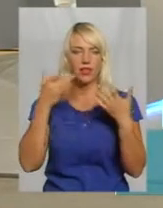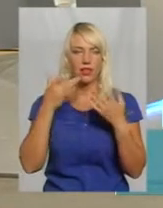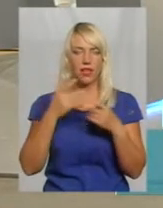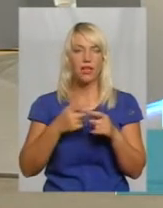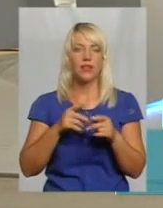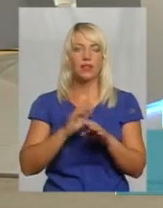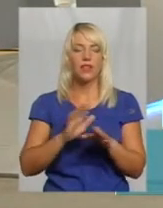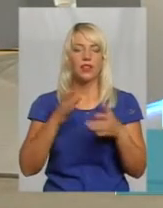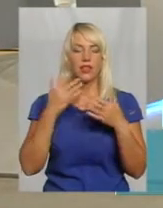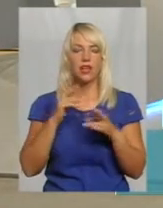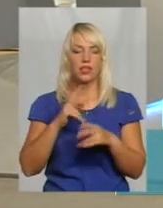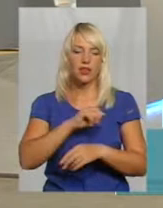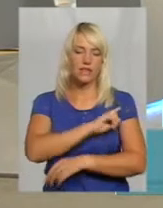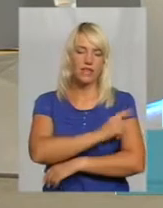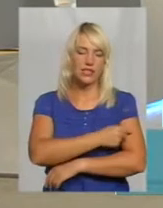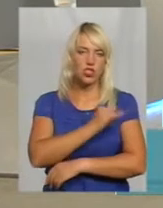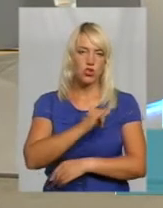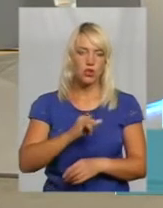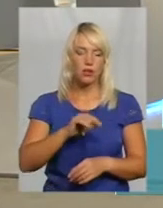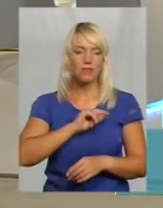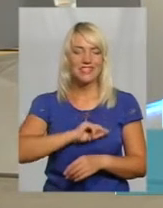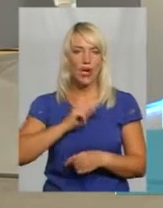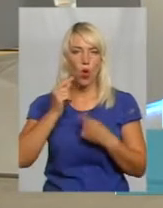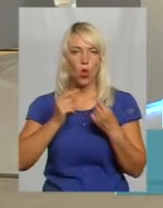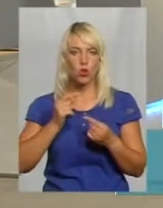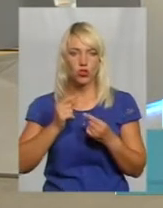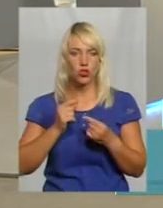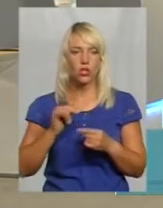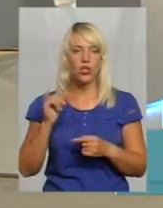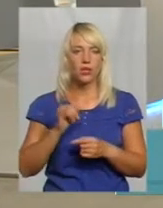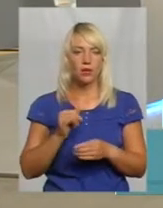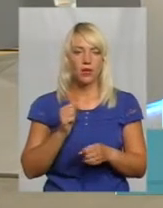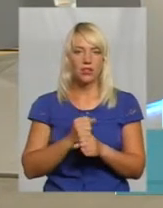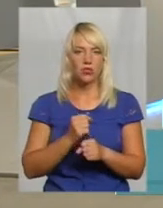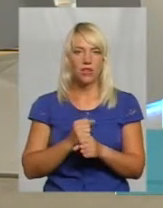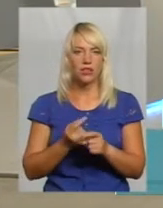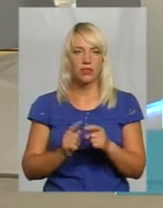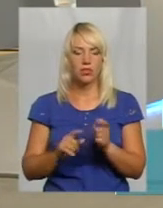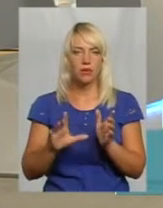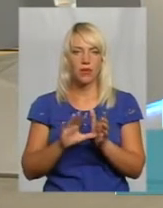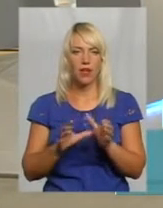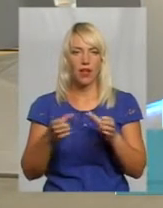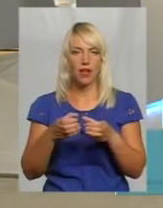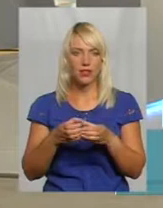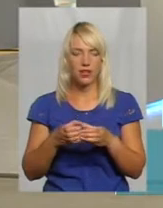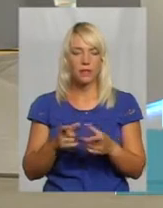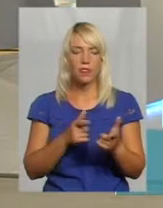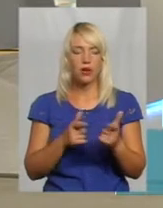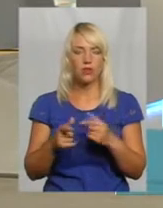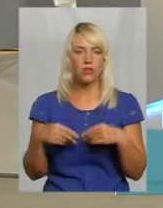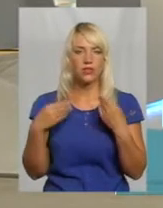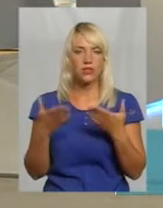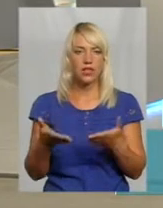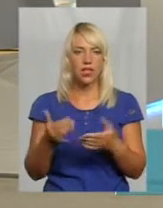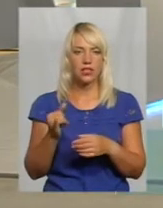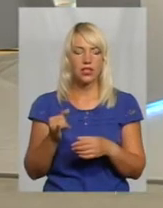як фізично, так і психологічно. І працювати в цій бригаді готовий, здатен